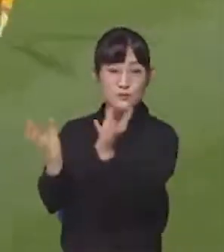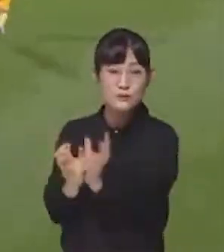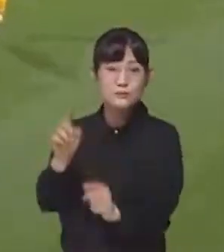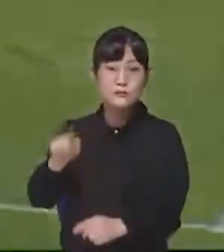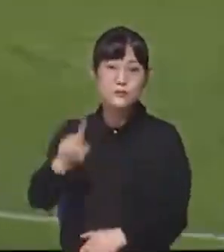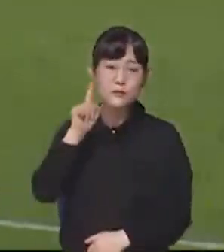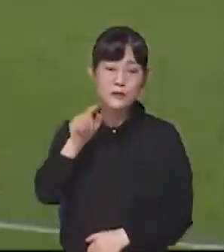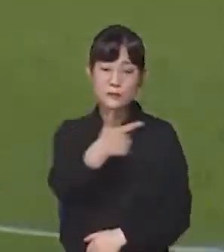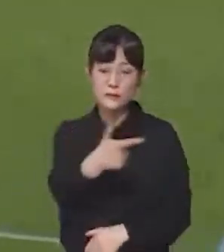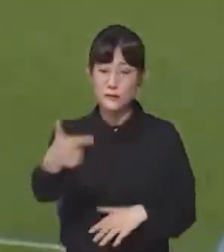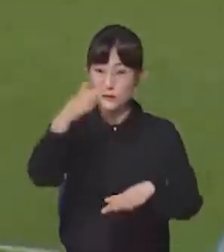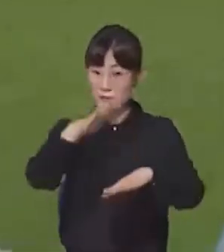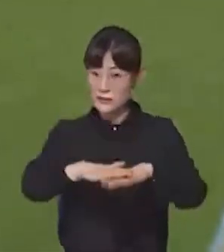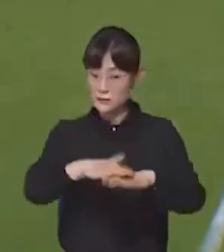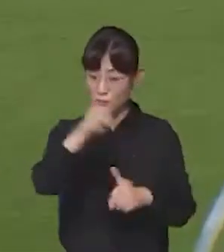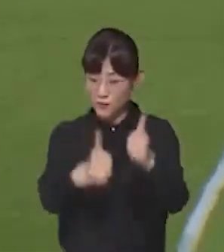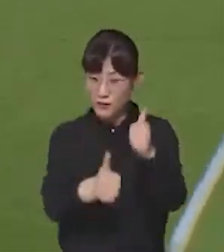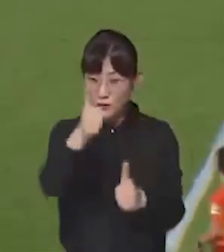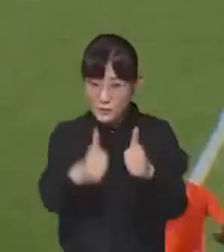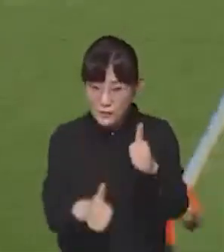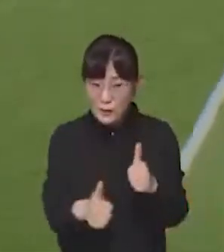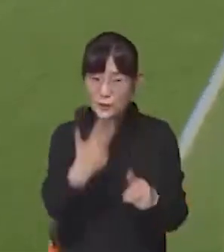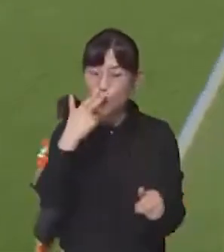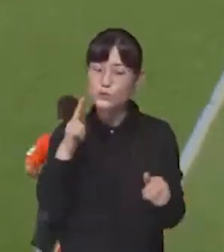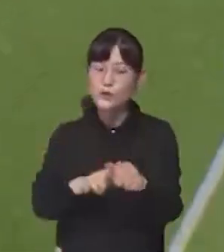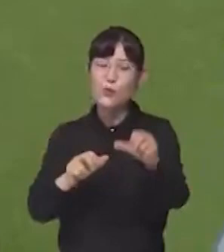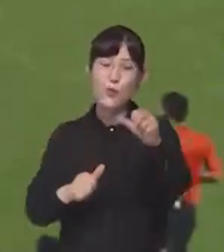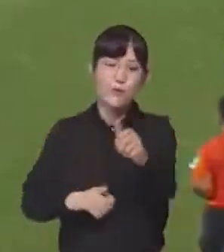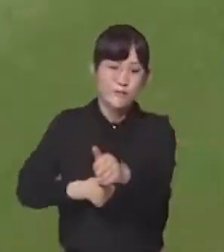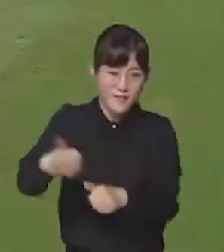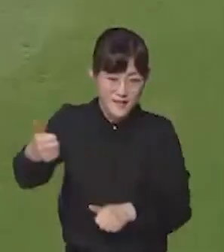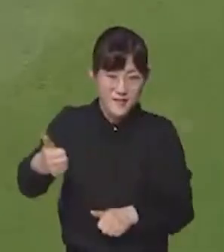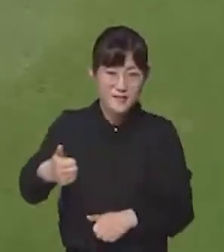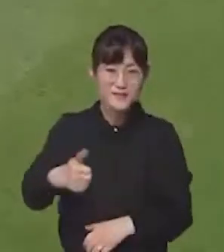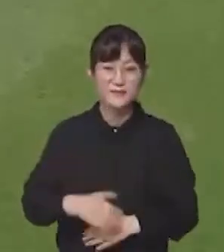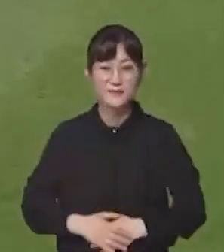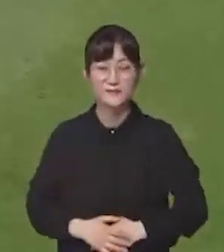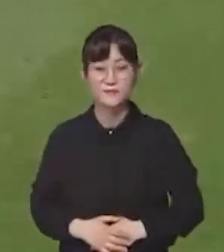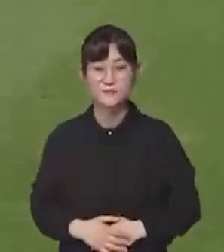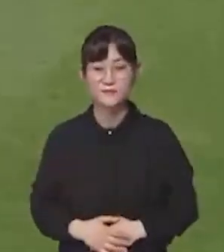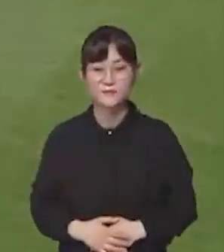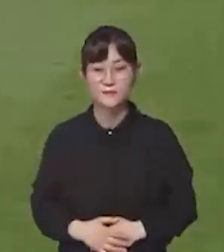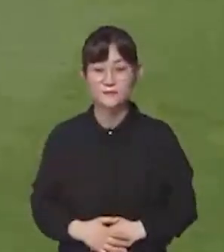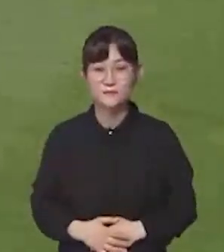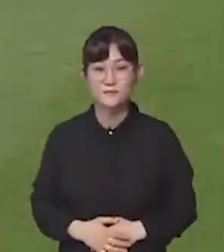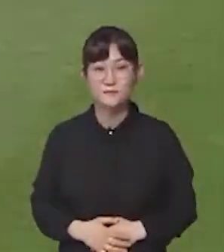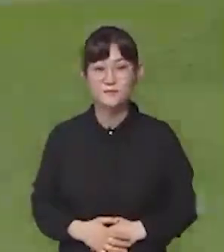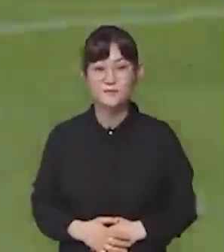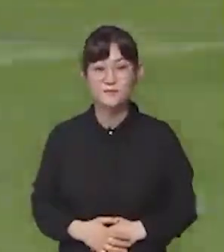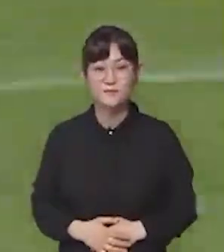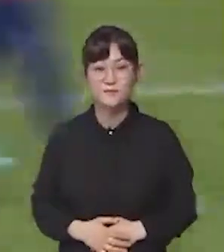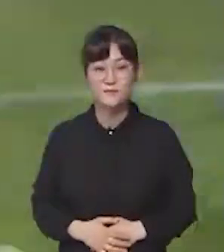내일 대전과의 원정 경기에서 5연승에 도전합니다. KBC 김재현입니다.